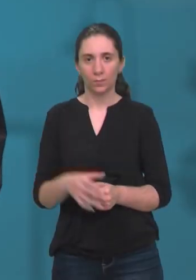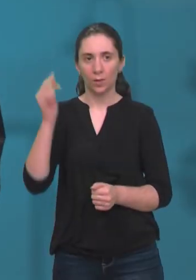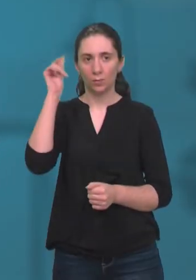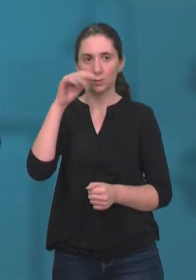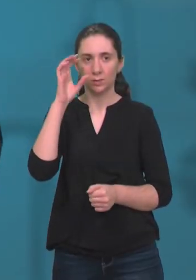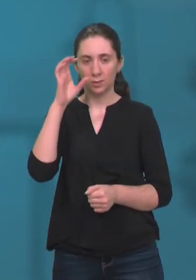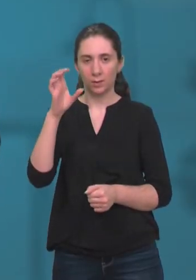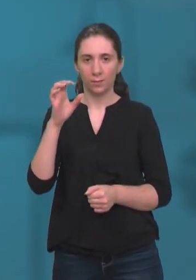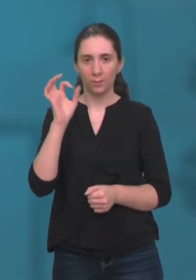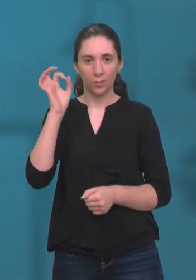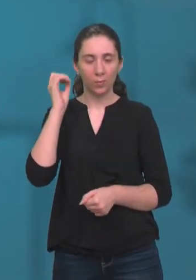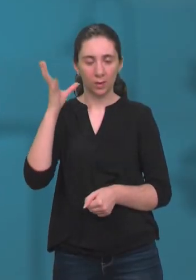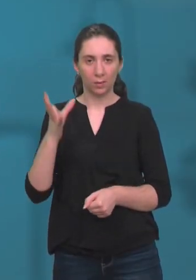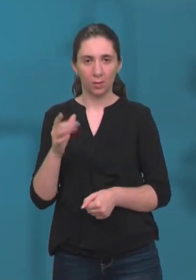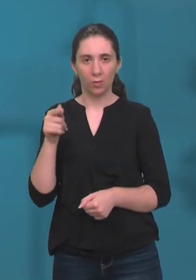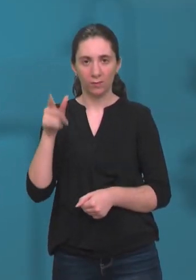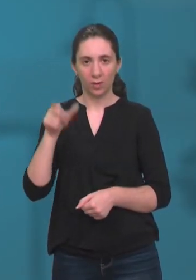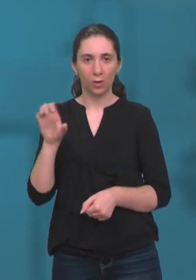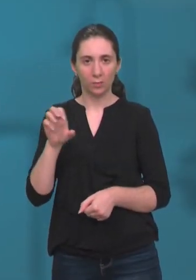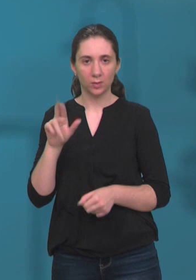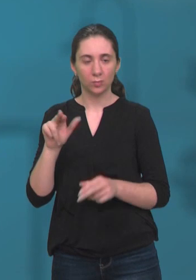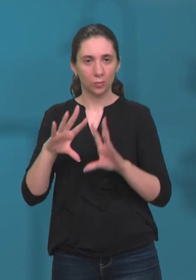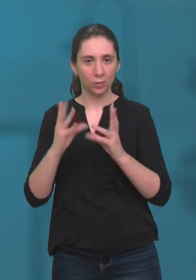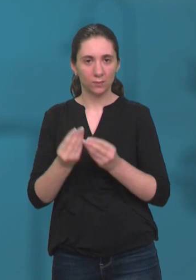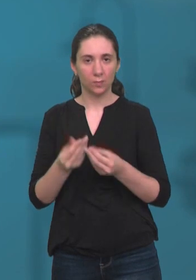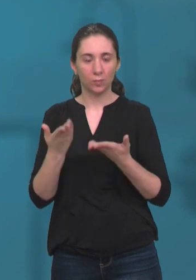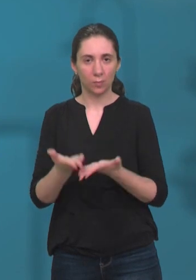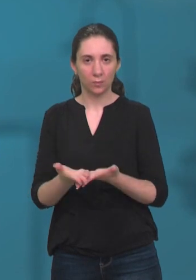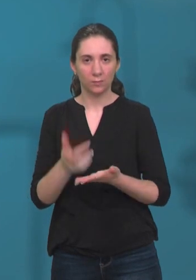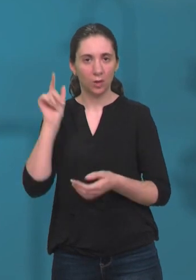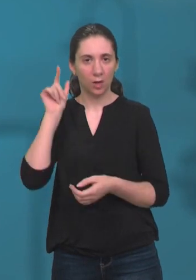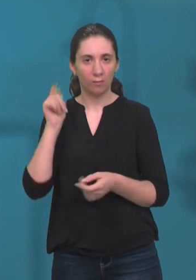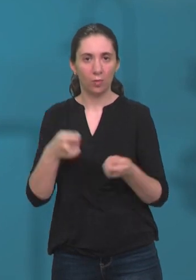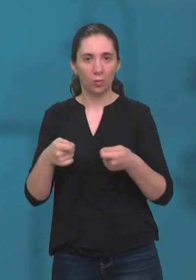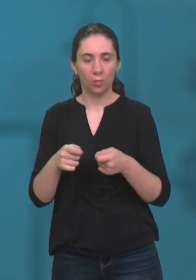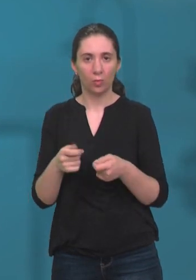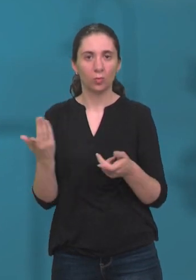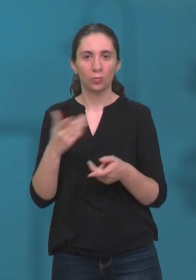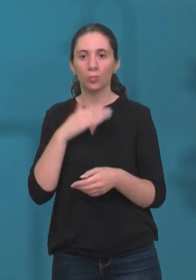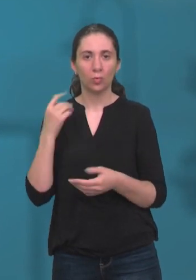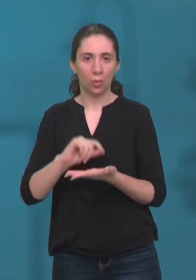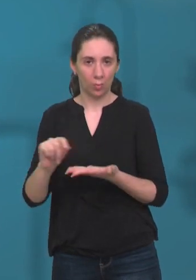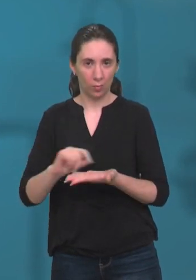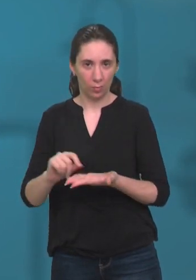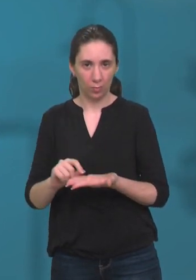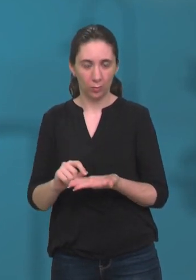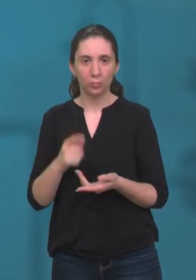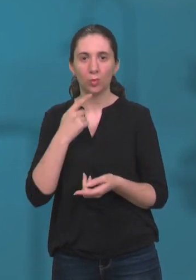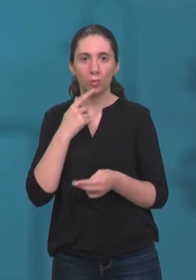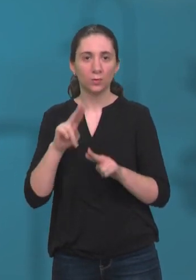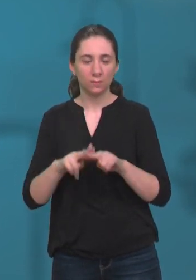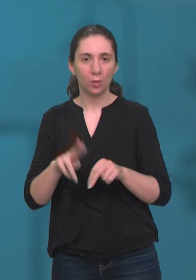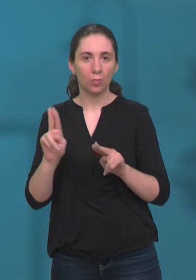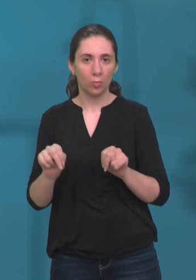Poštovani gledatelji, dobar dan. Ovo tjednu emisiju Mogu sve posvetit ćemo Karlovačkoj udruzi o kojoj često pišemo, ali koja zaista